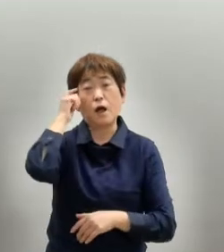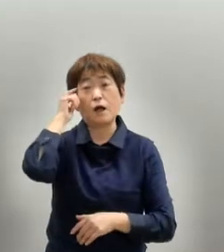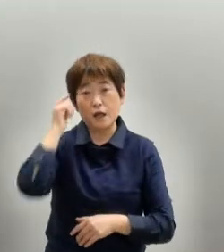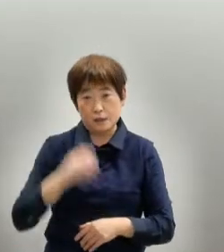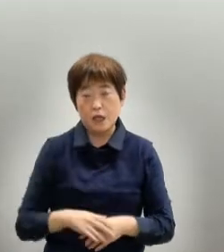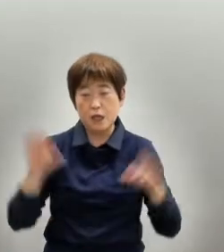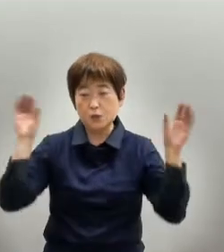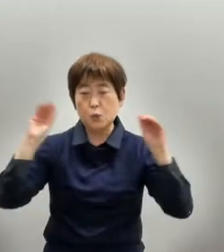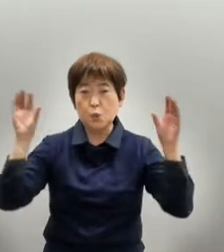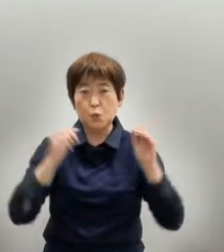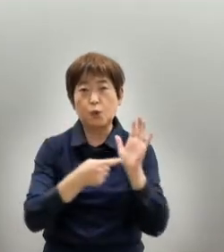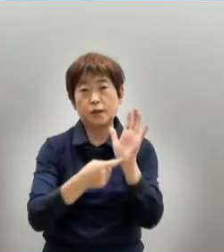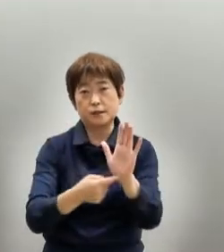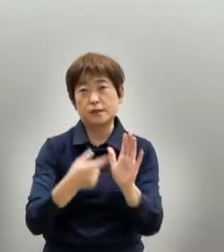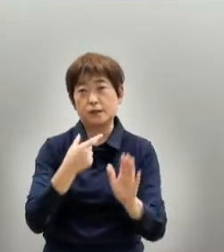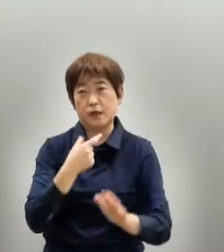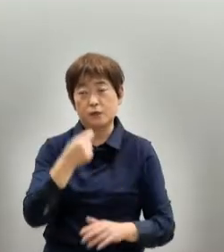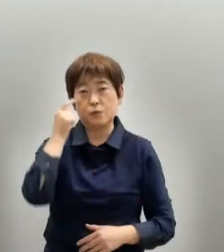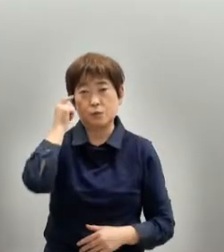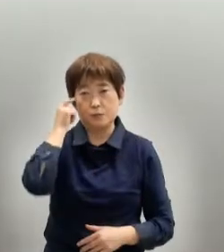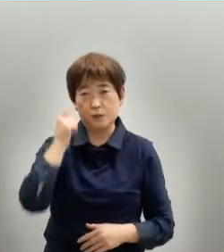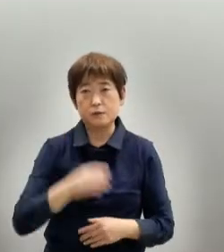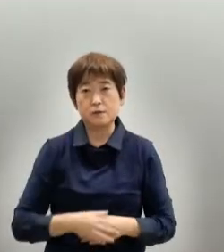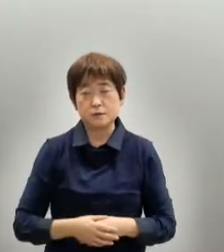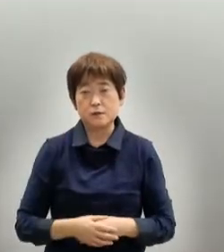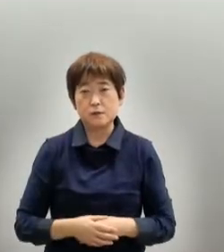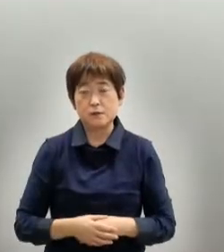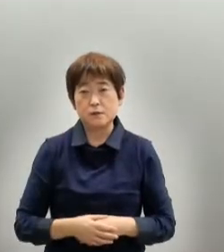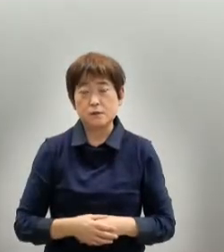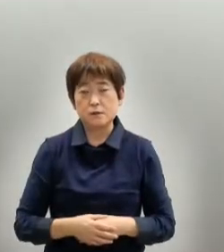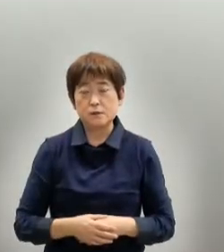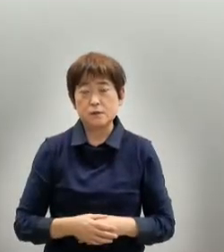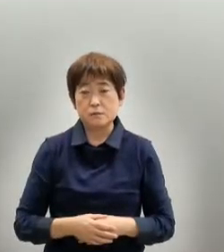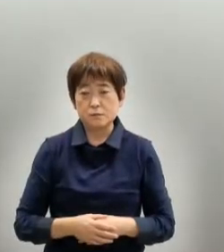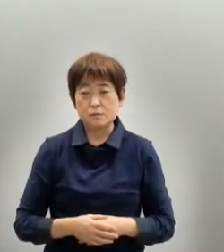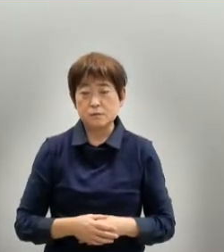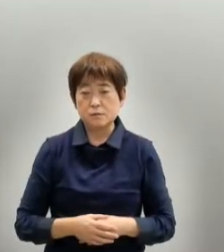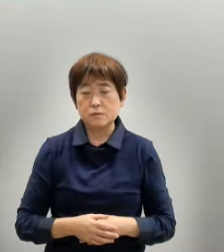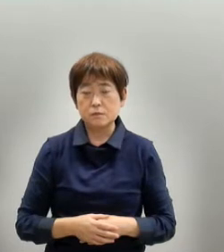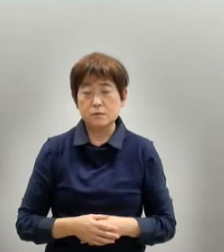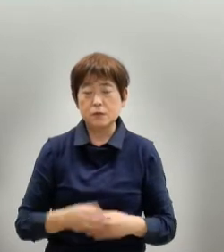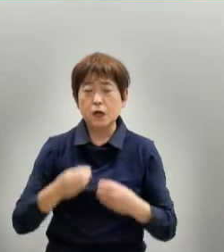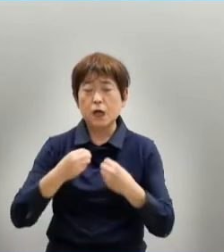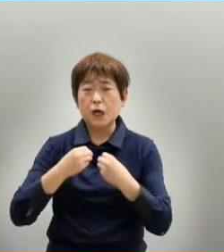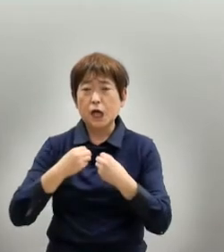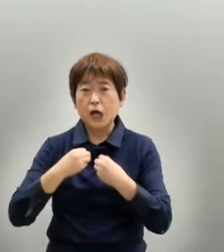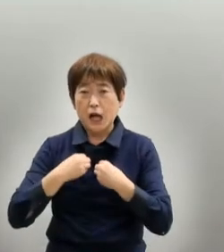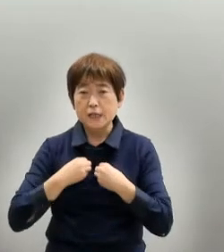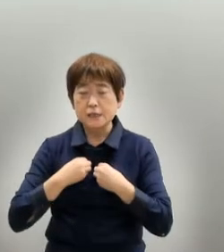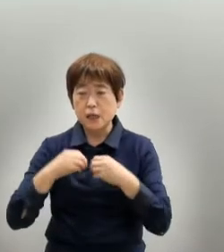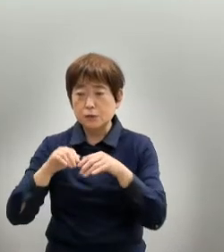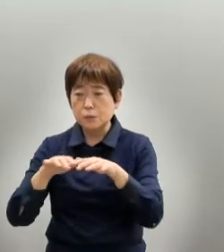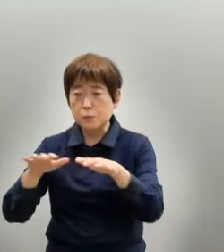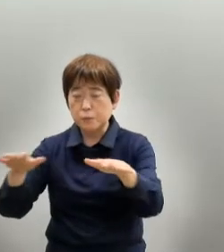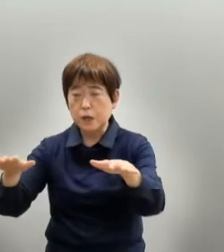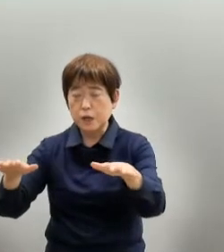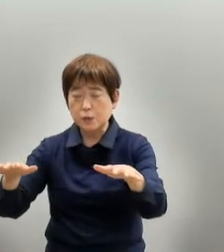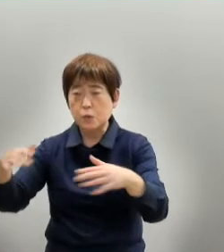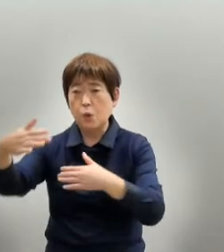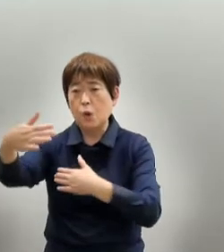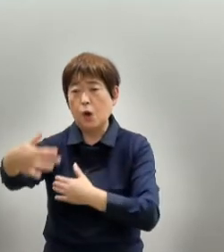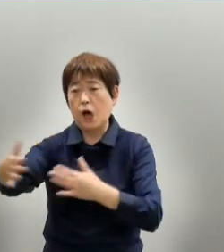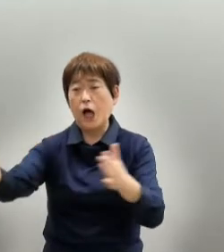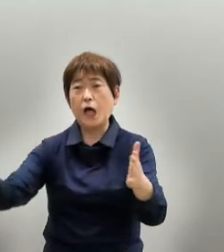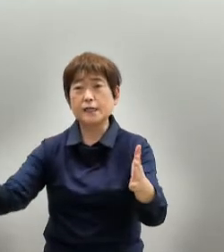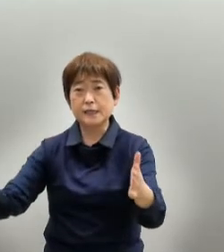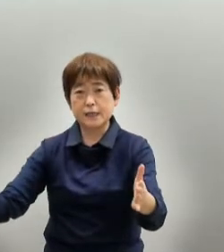ールとしたいと思います。で、2つ目がですね、今度は感染可能性の範囲を把握できている